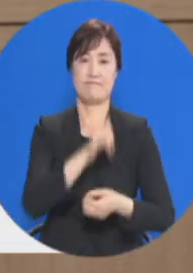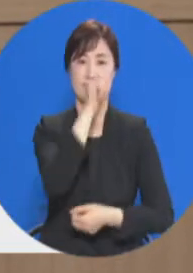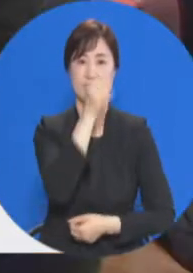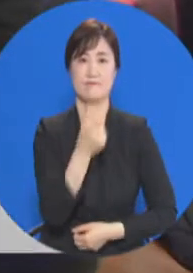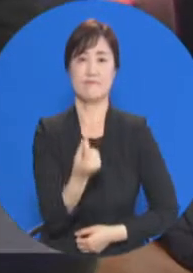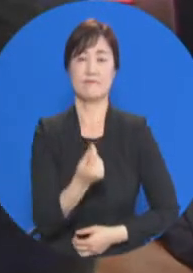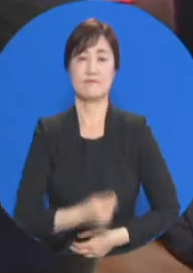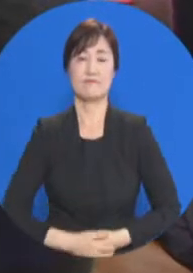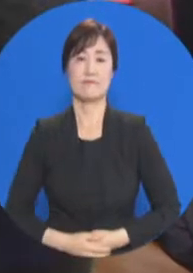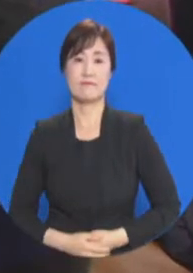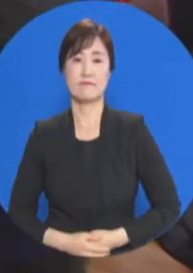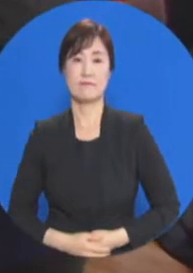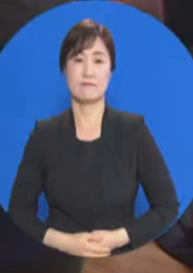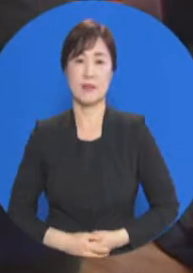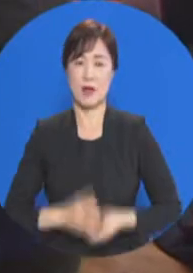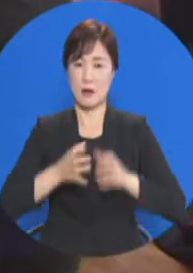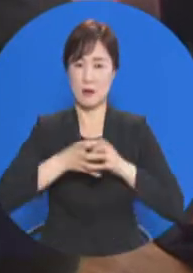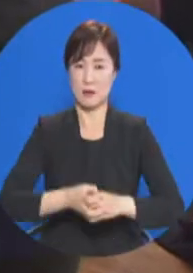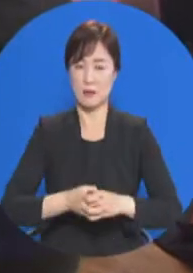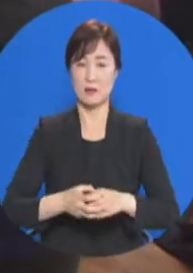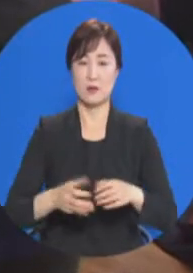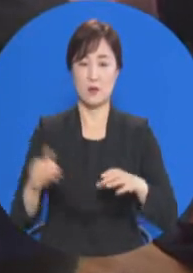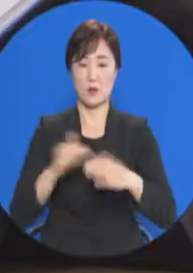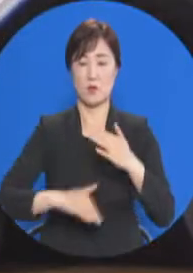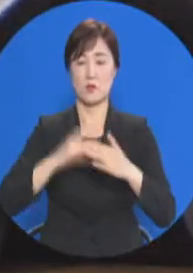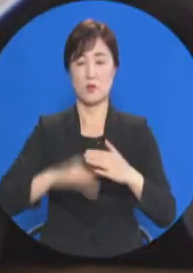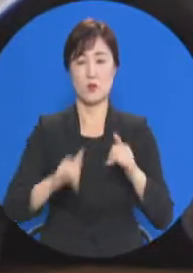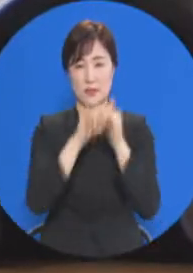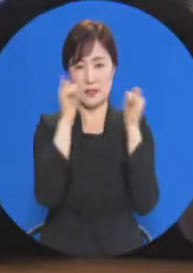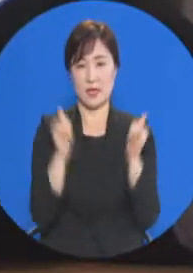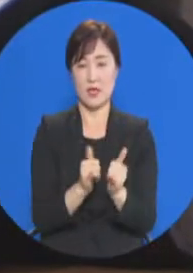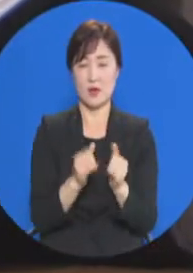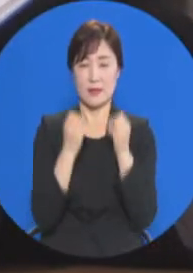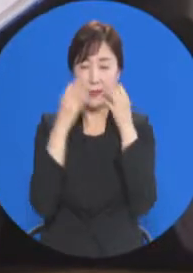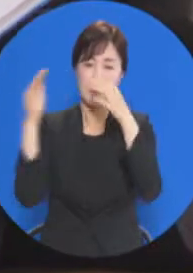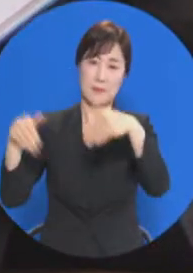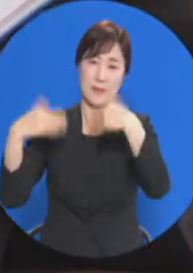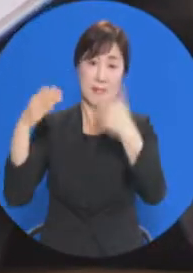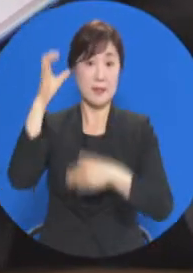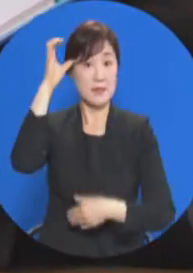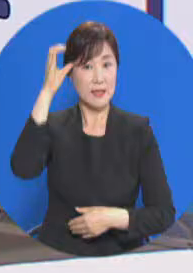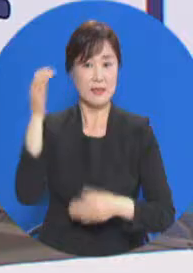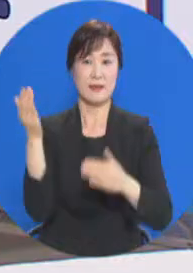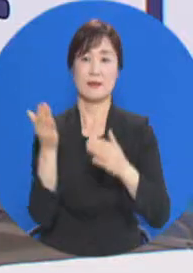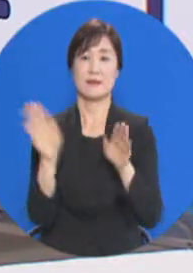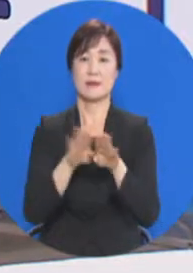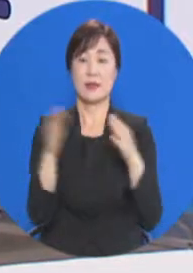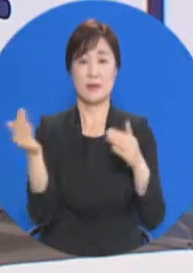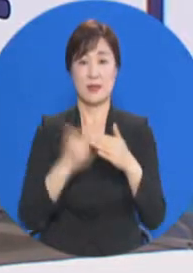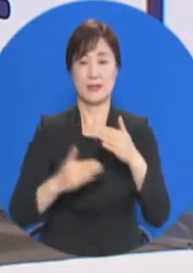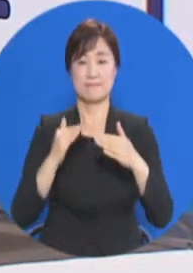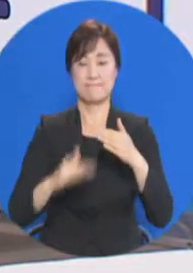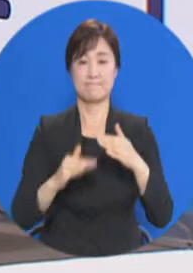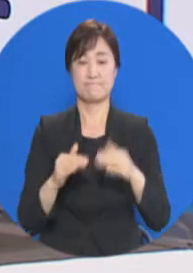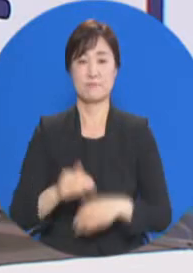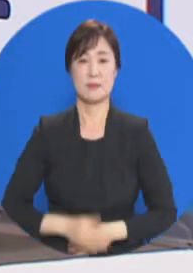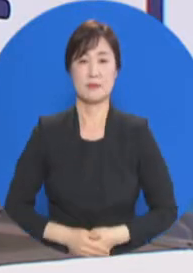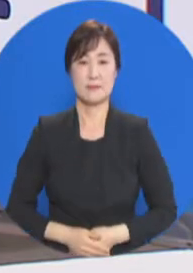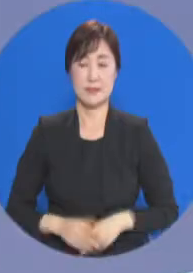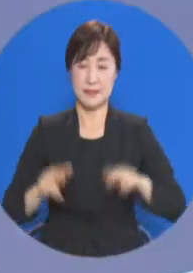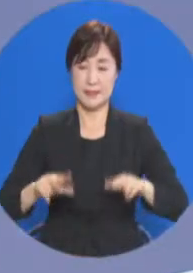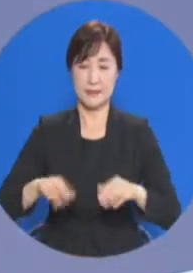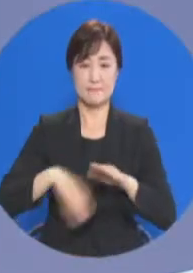분명히. 경직된 공직사의 새로운 바람을 불러일으킬 것으로 전망됐던 개방형 직위. 민선 7기 획기적으로 도입한